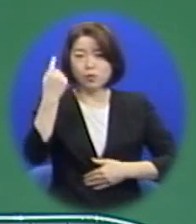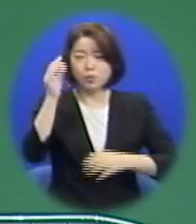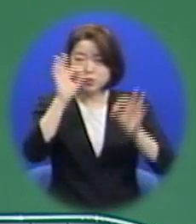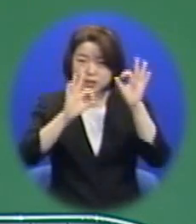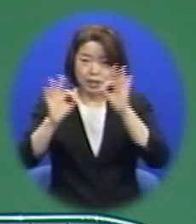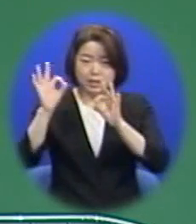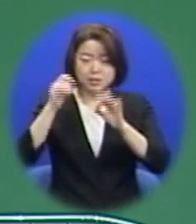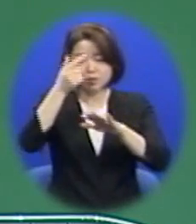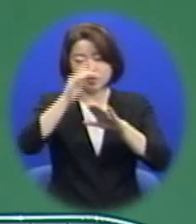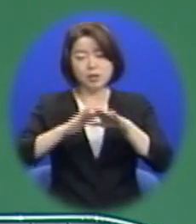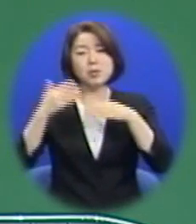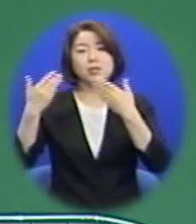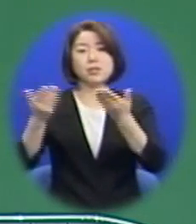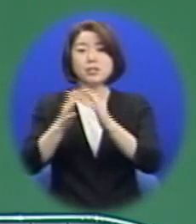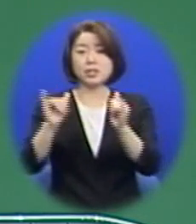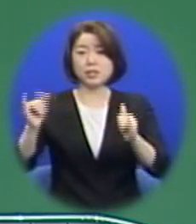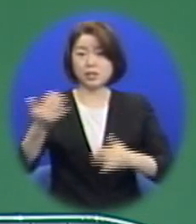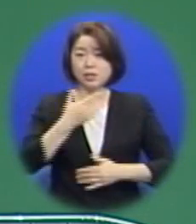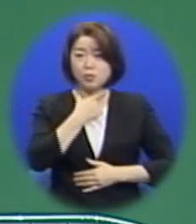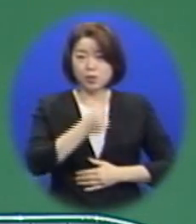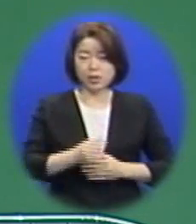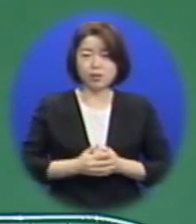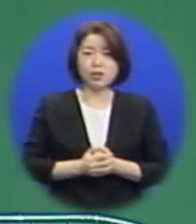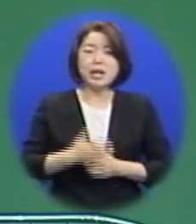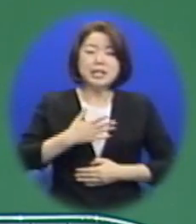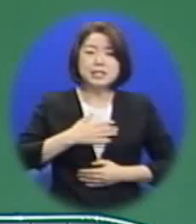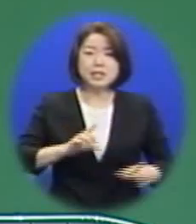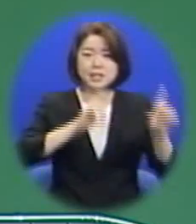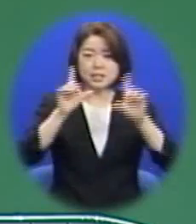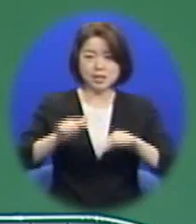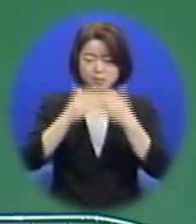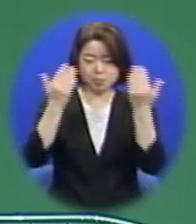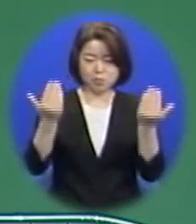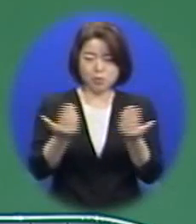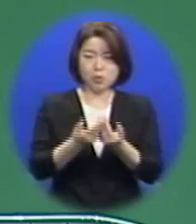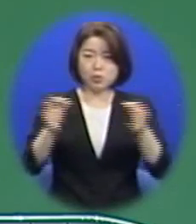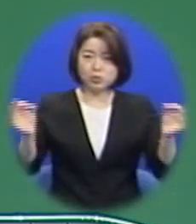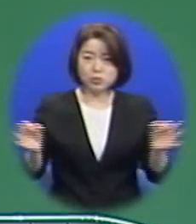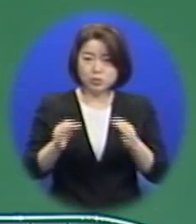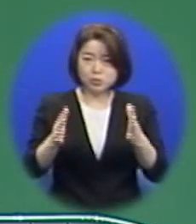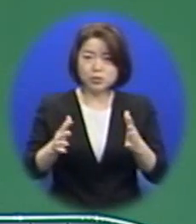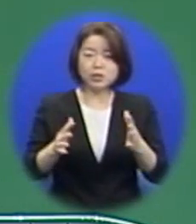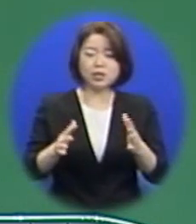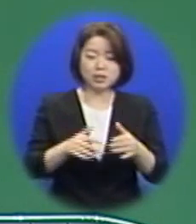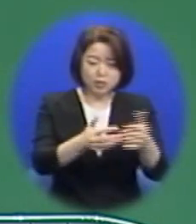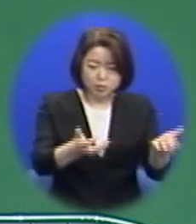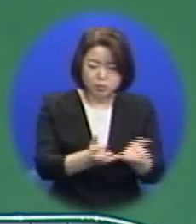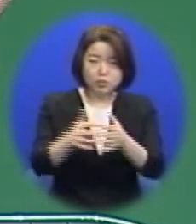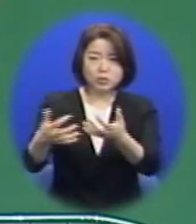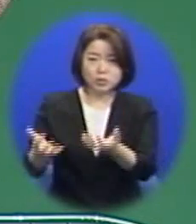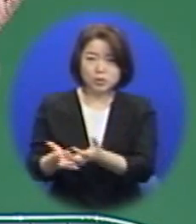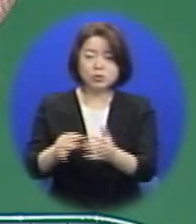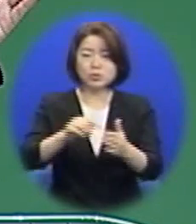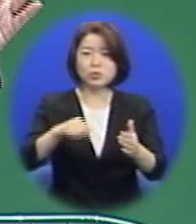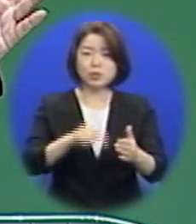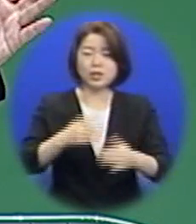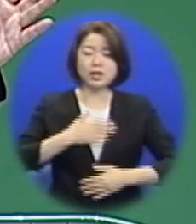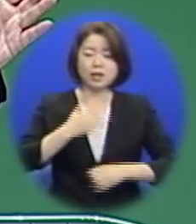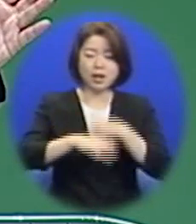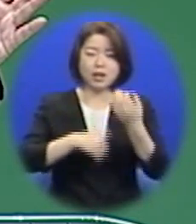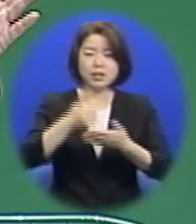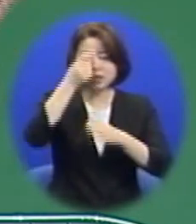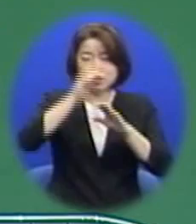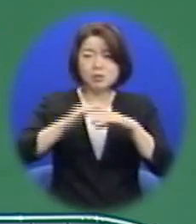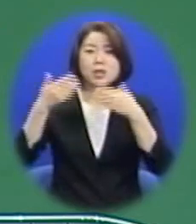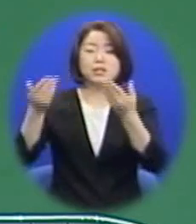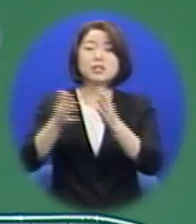찾아서 예배하는 자가 되기를 원합니다. 제 삶의 모든 순간의 영역 속에 제가 하나님께 예배하는 자가 되기를